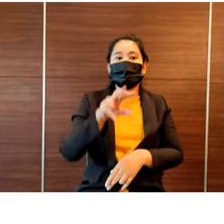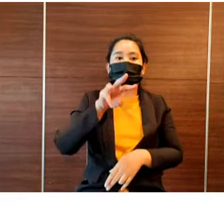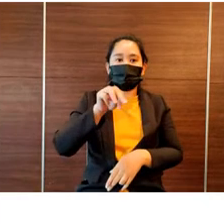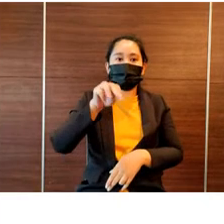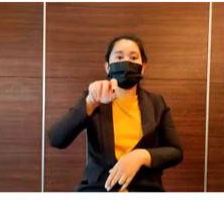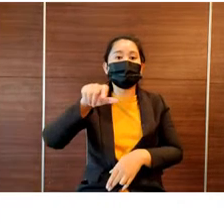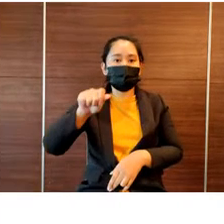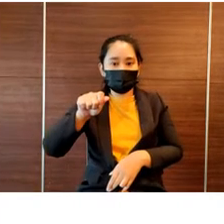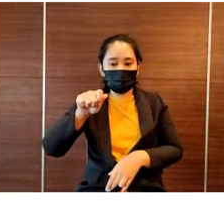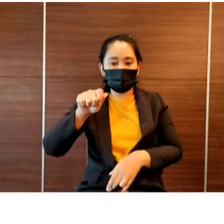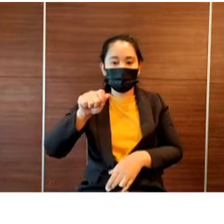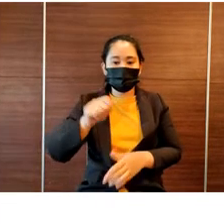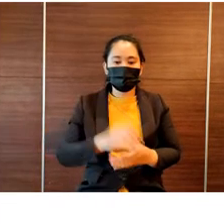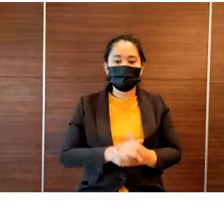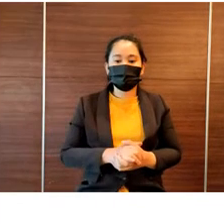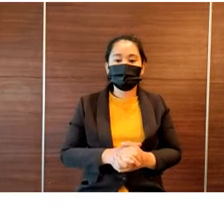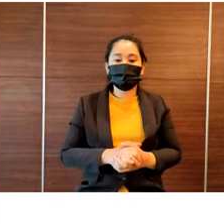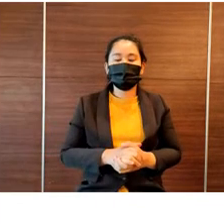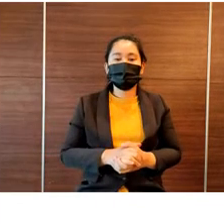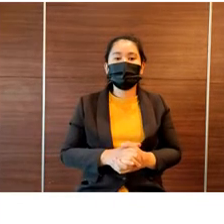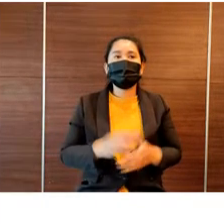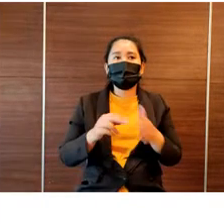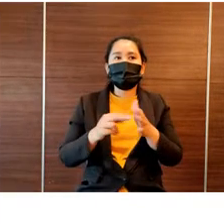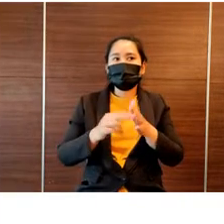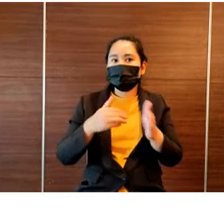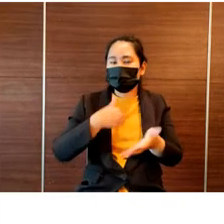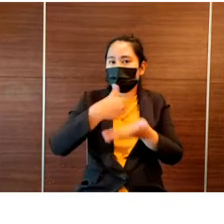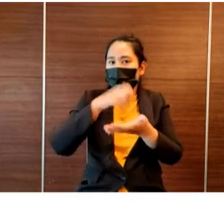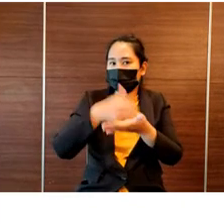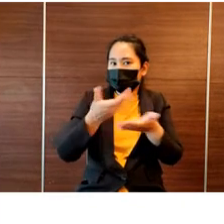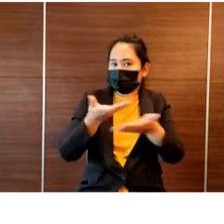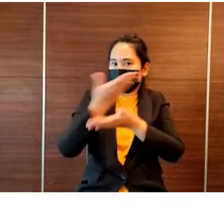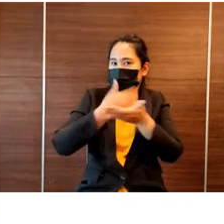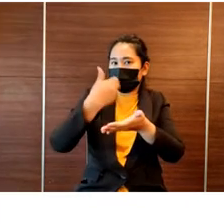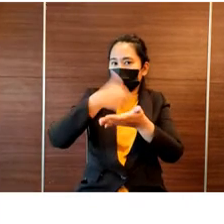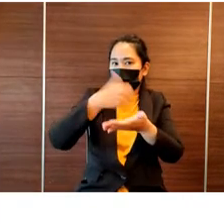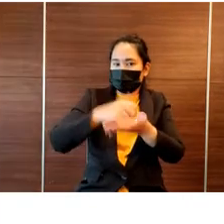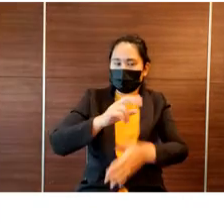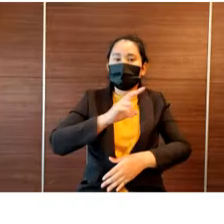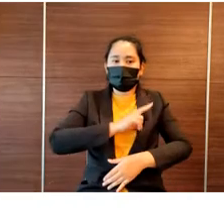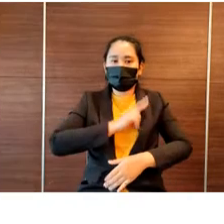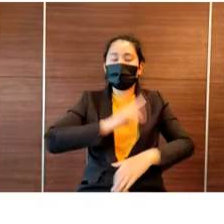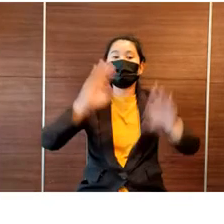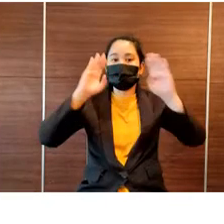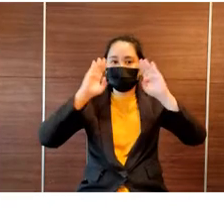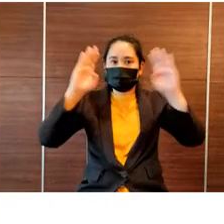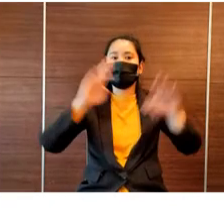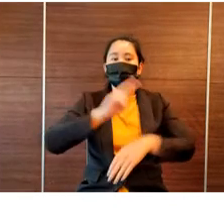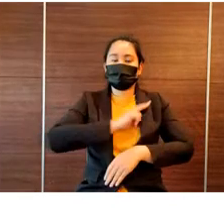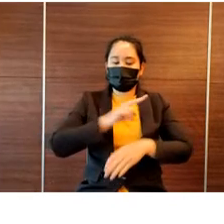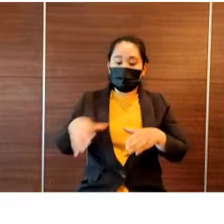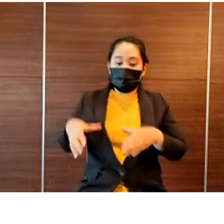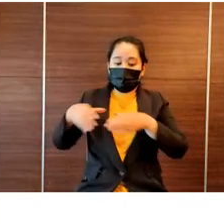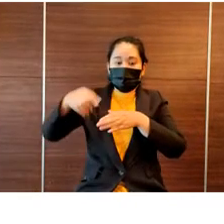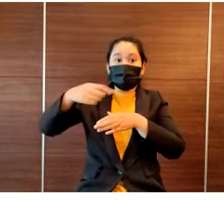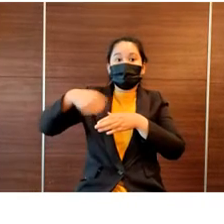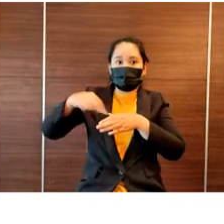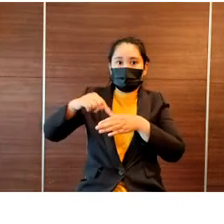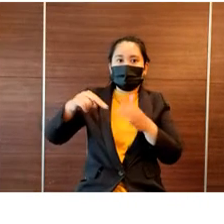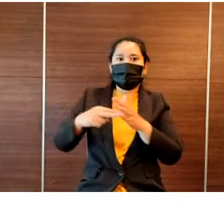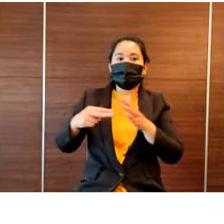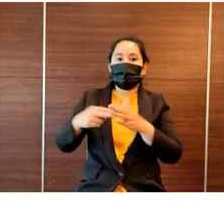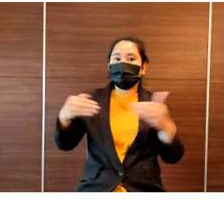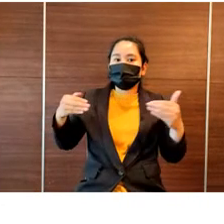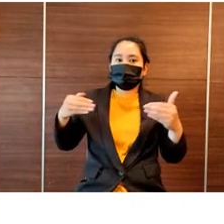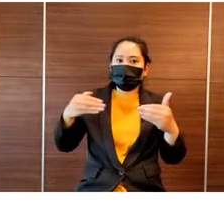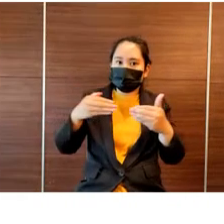ครับ Narcotics Anonymous นะครับก็คือจะมาแชร์ในประสบการณ์ส่วนตัวในการมี support group ที่ไม่ได้ขึ้นตรงกับ